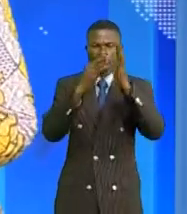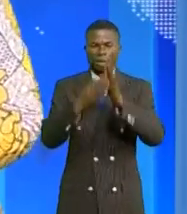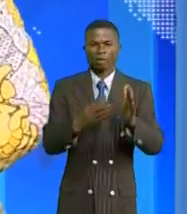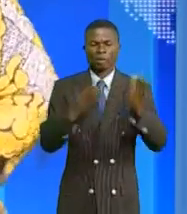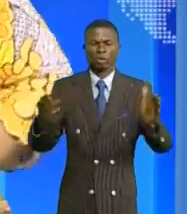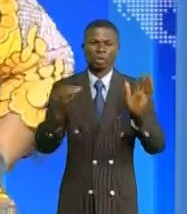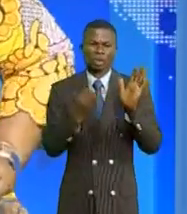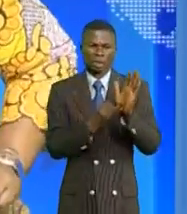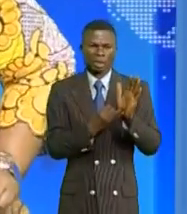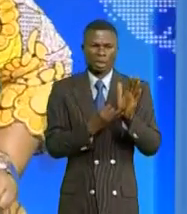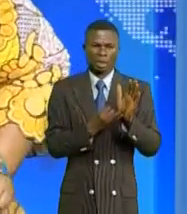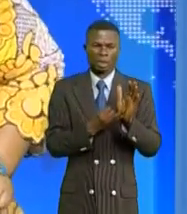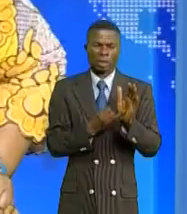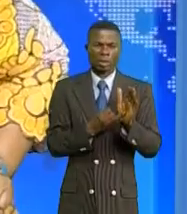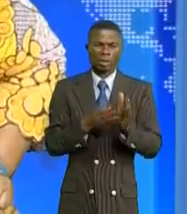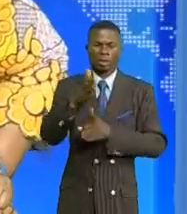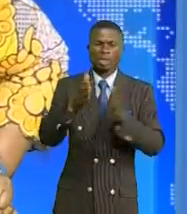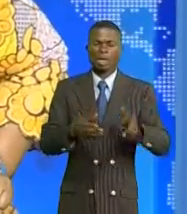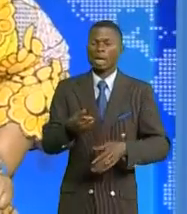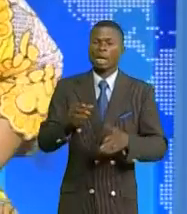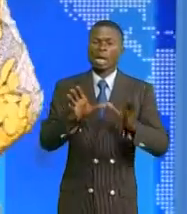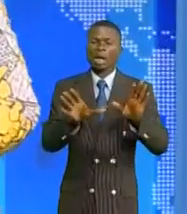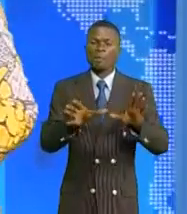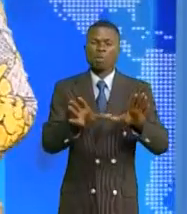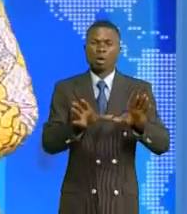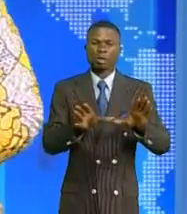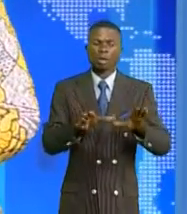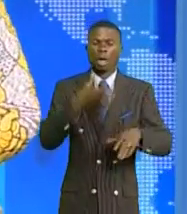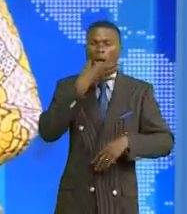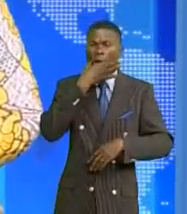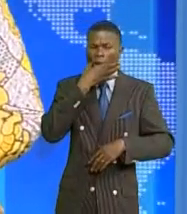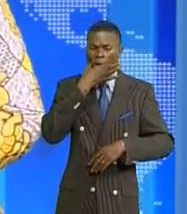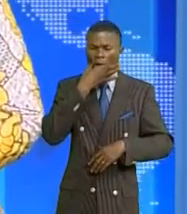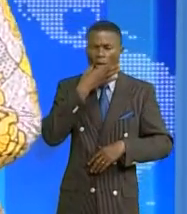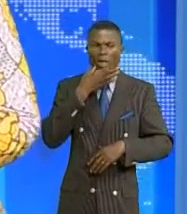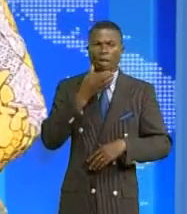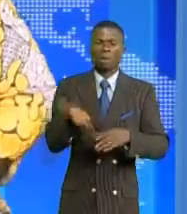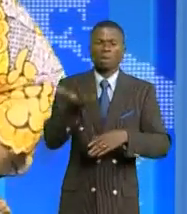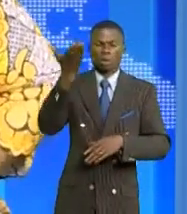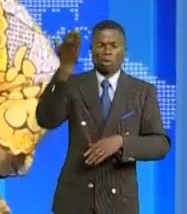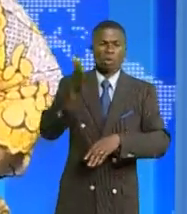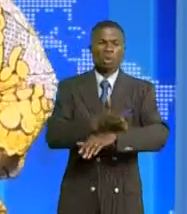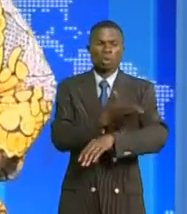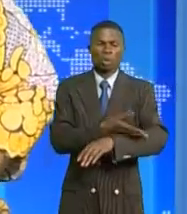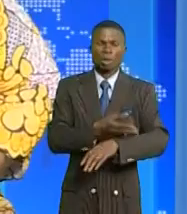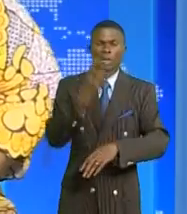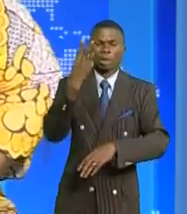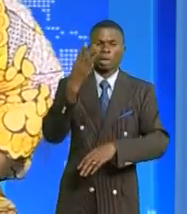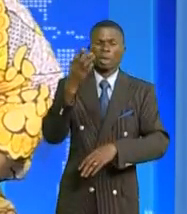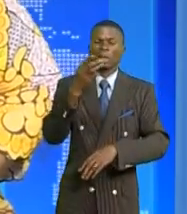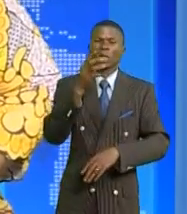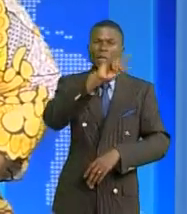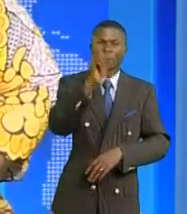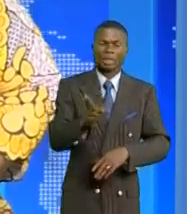jusqu'à ce jour, le prix du carton Piodi communément de Chinchard, communément appelé Piodi, a connu une évolution de 30 dollars à 90 dollars